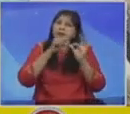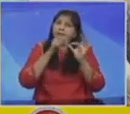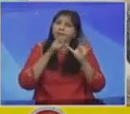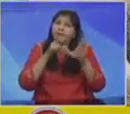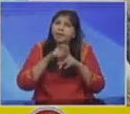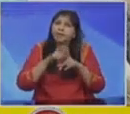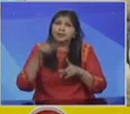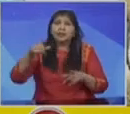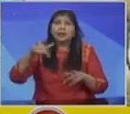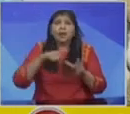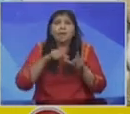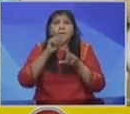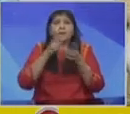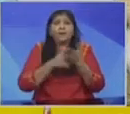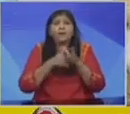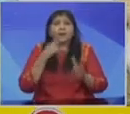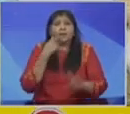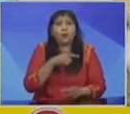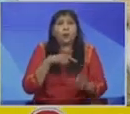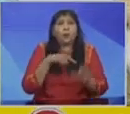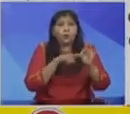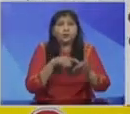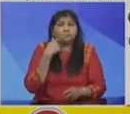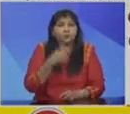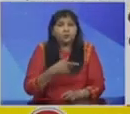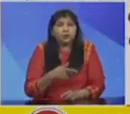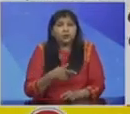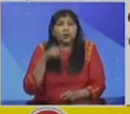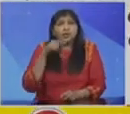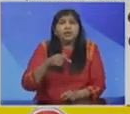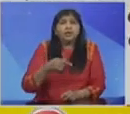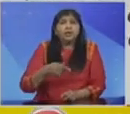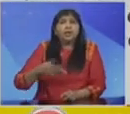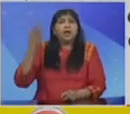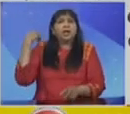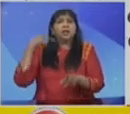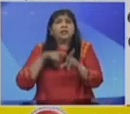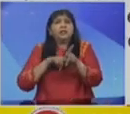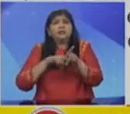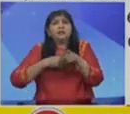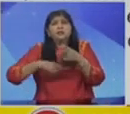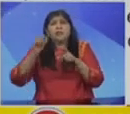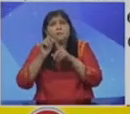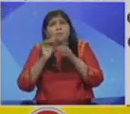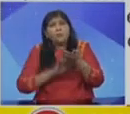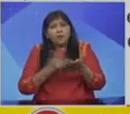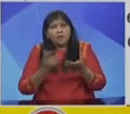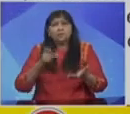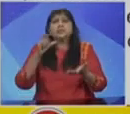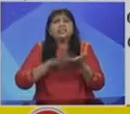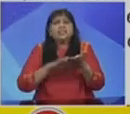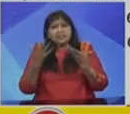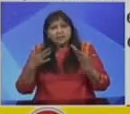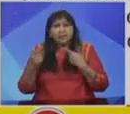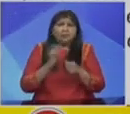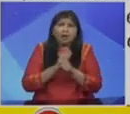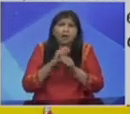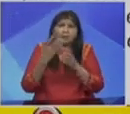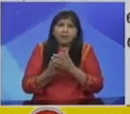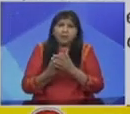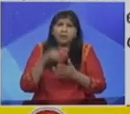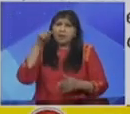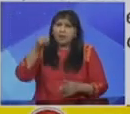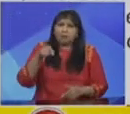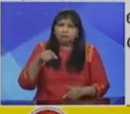ही एक सवाल पूछा। उन्होंने कहा कि आप इतने साल से पीएम है, इतने साल सीएम रहे, क्या आपको